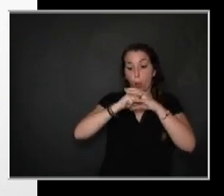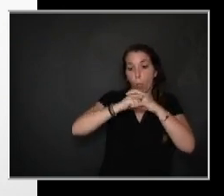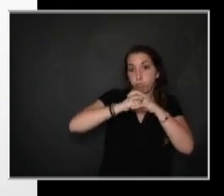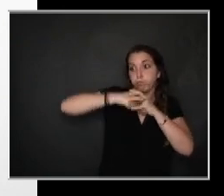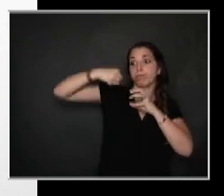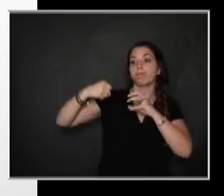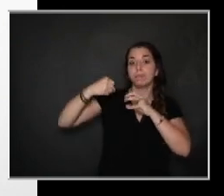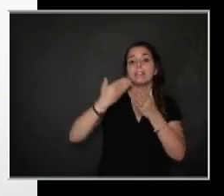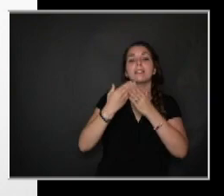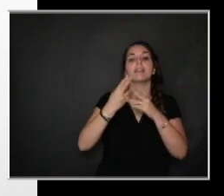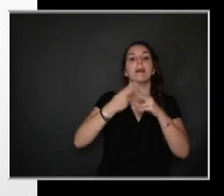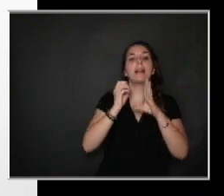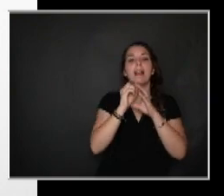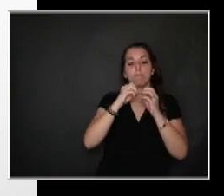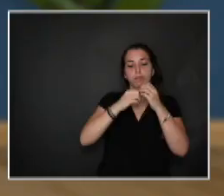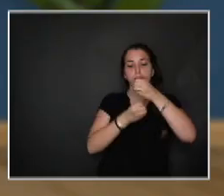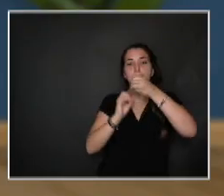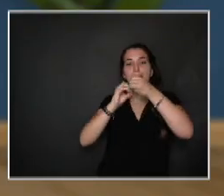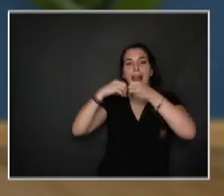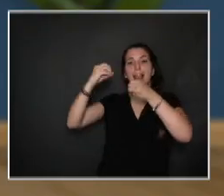c'est la fameuse hernie discale.